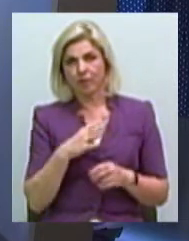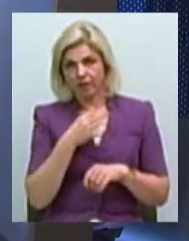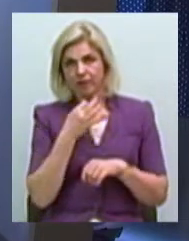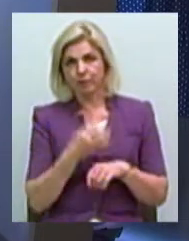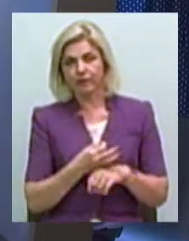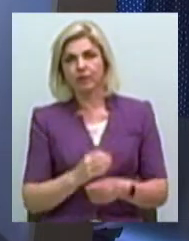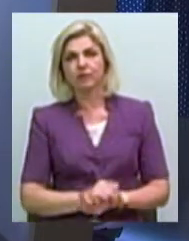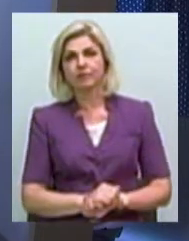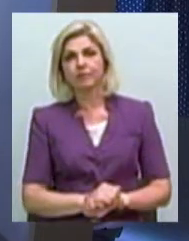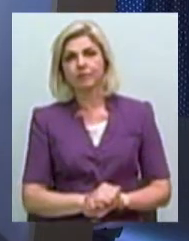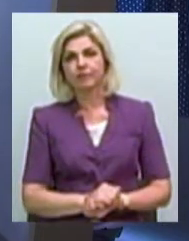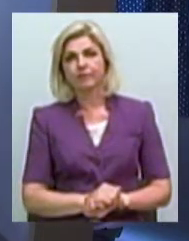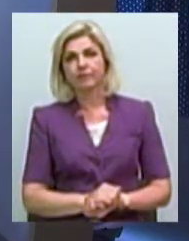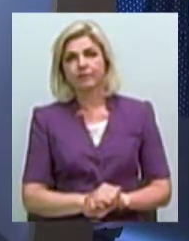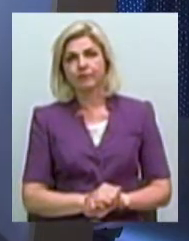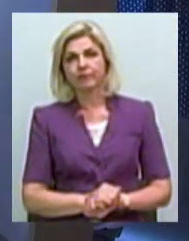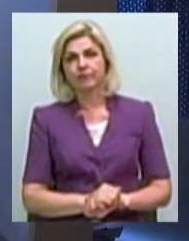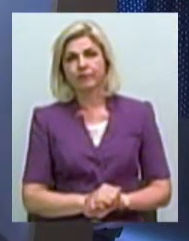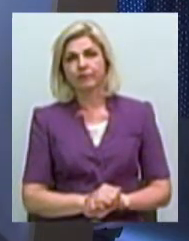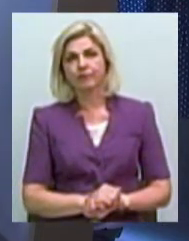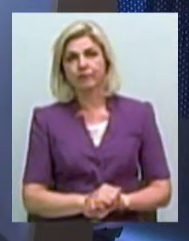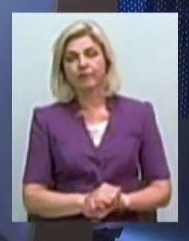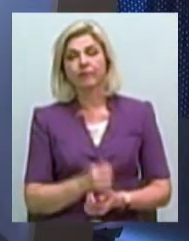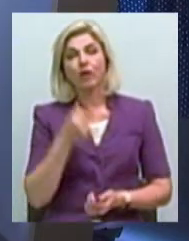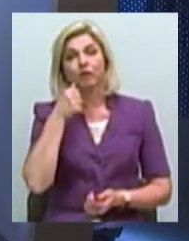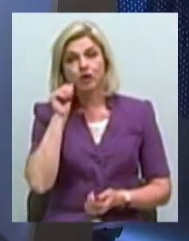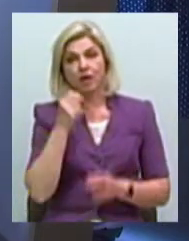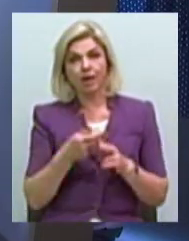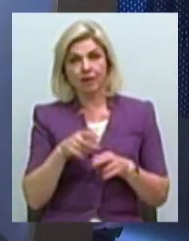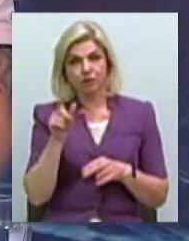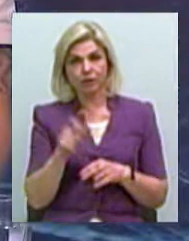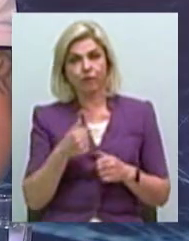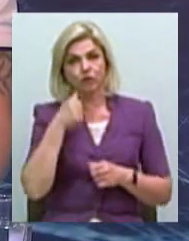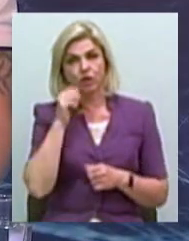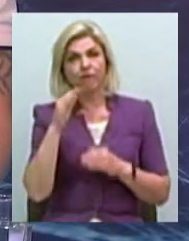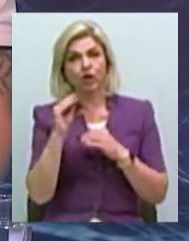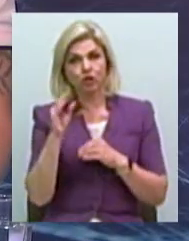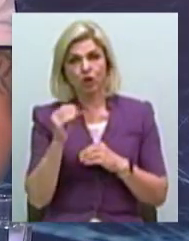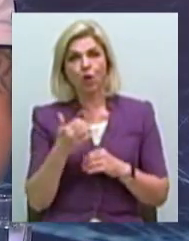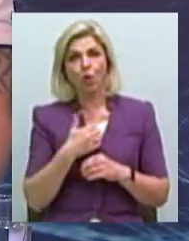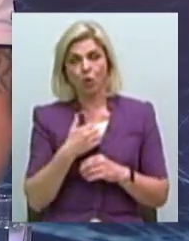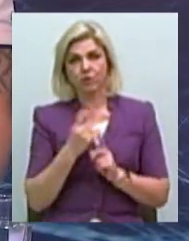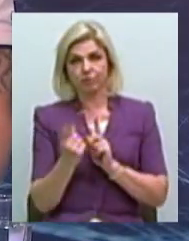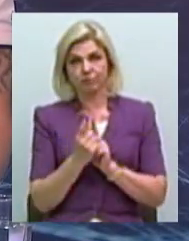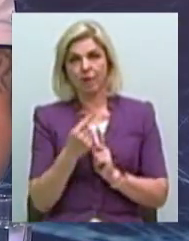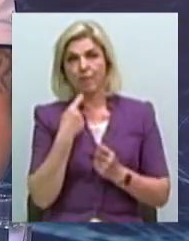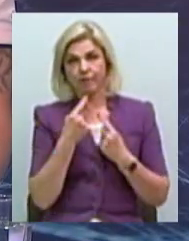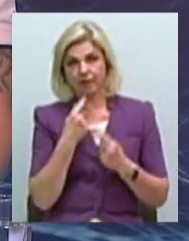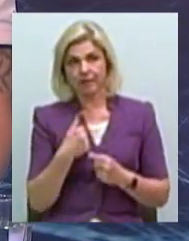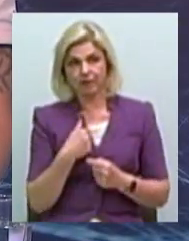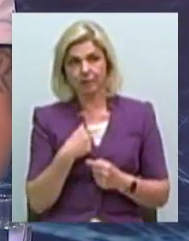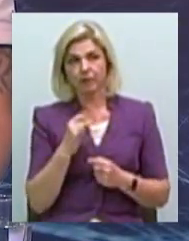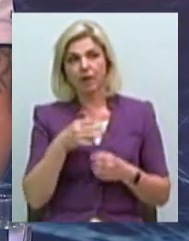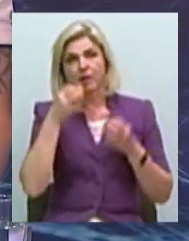відповідальність. Во-первых, была ответственность. Данный человек буквально вчера вечером пытался подойти и вступить со мной в диалог и